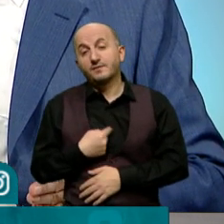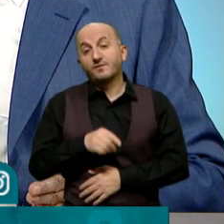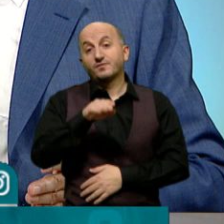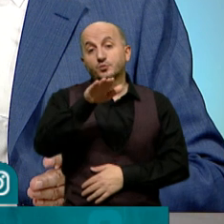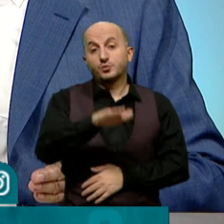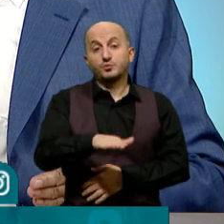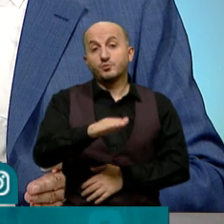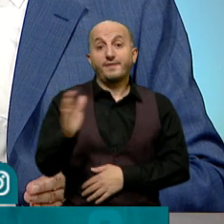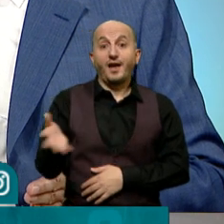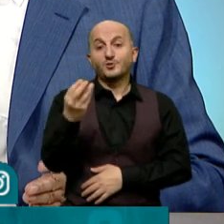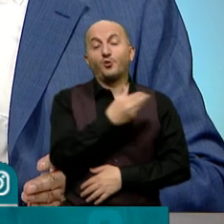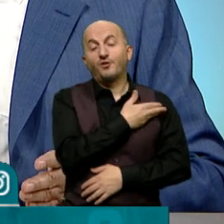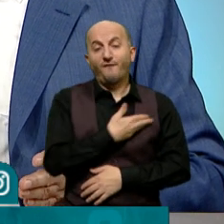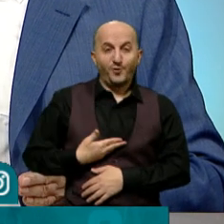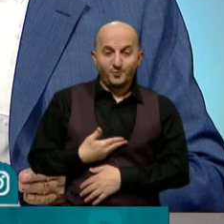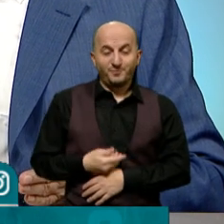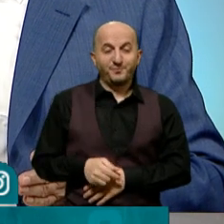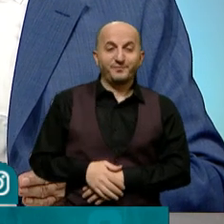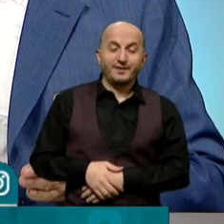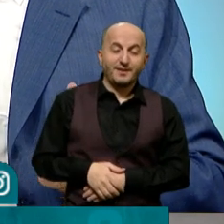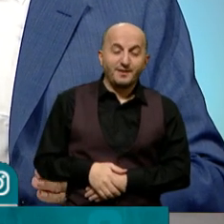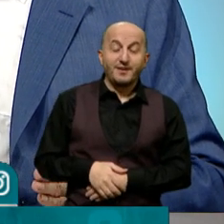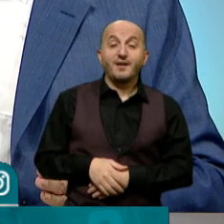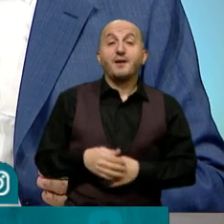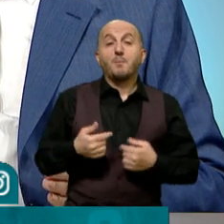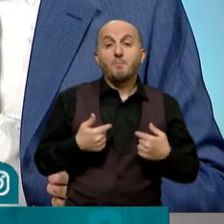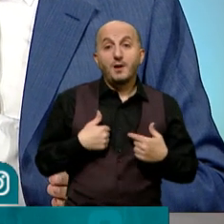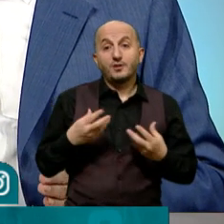çocuğumu daha çok seviyorum veya bana daha